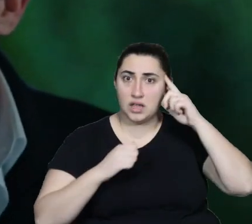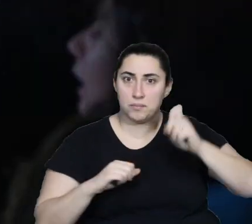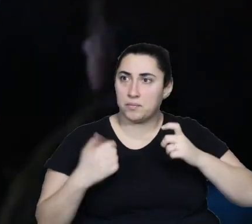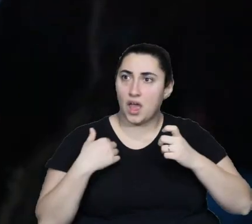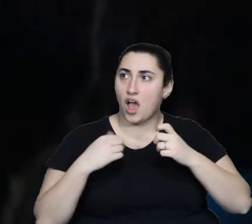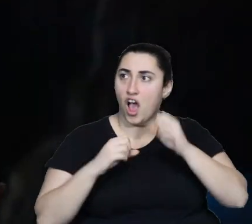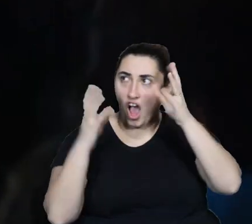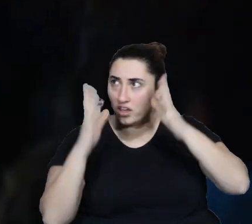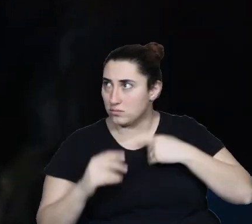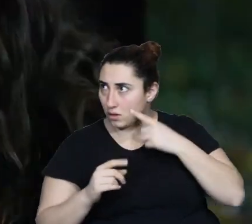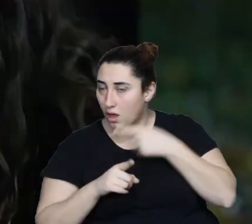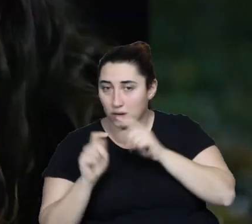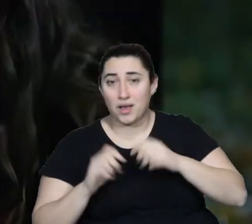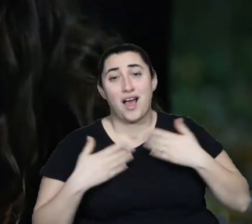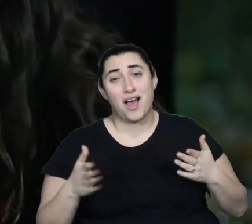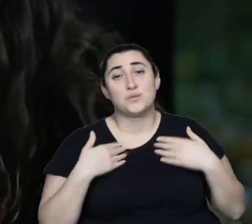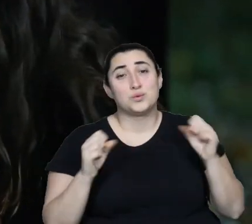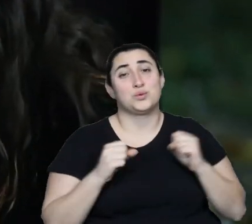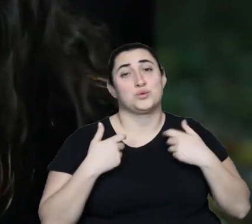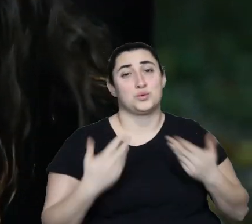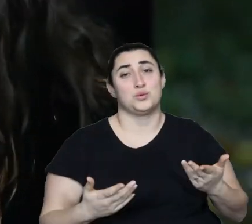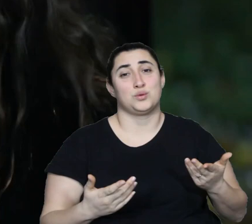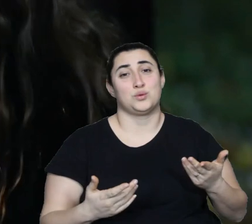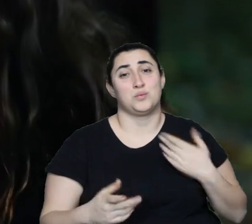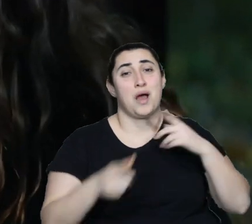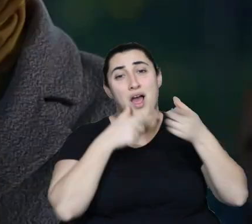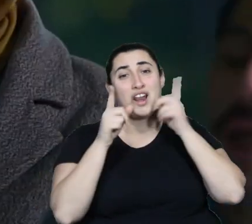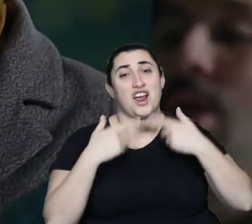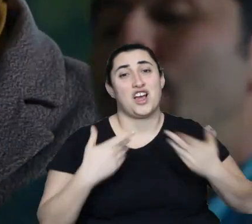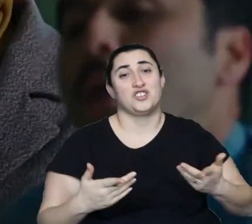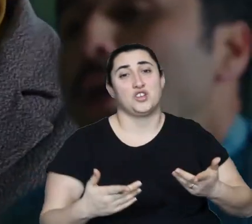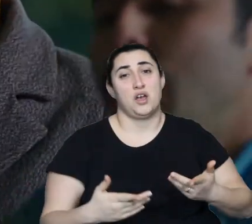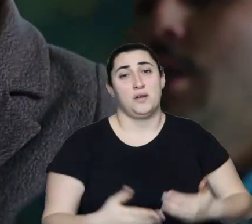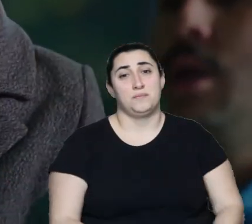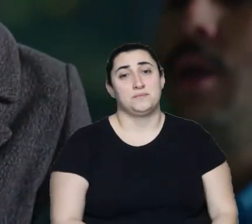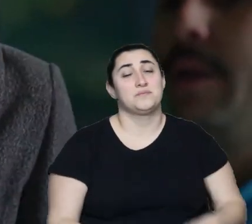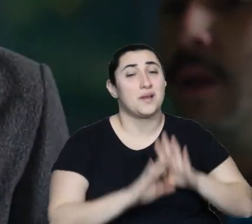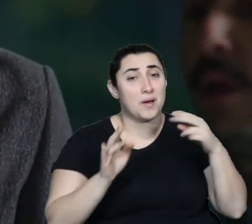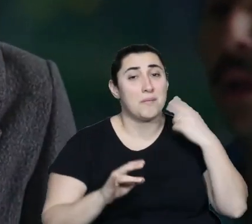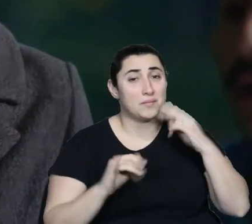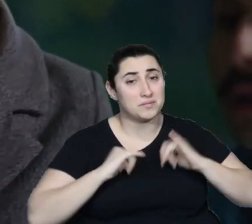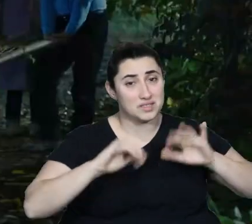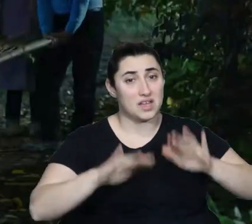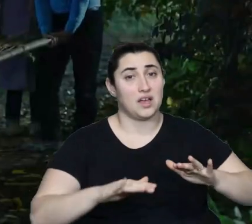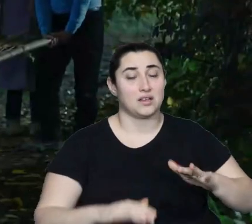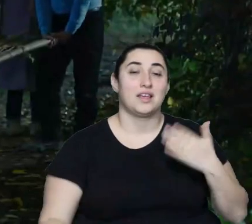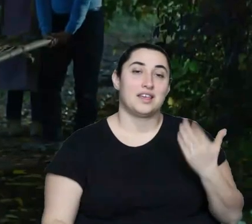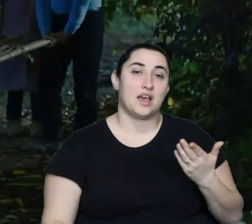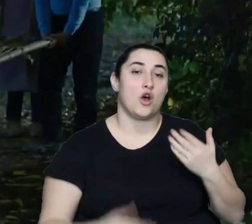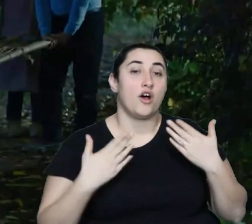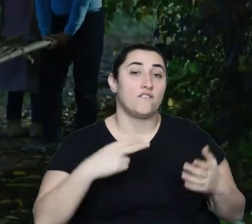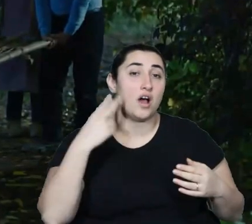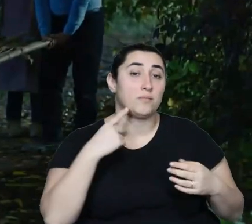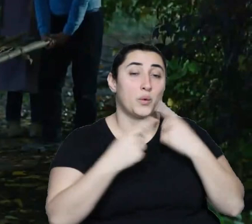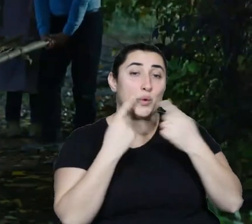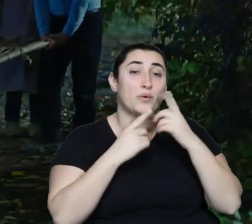takip ediyorum? Ay ama hadi artık dondum. Çığlık atacağım artık ha. Tamam abla, sakin ol. Ya of abla